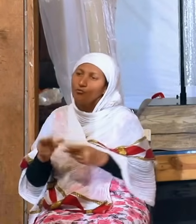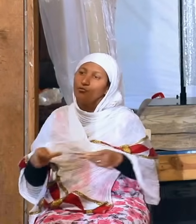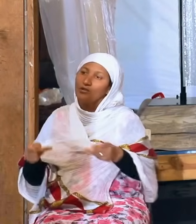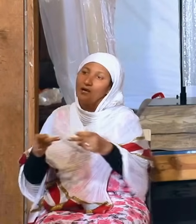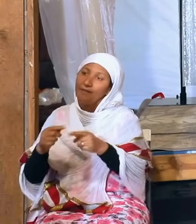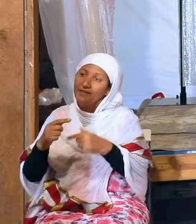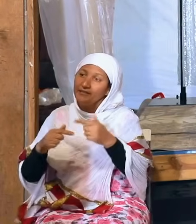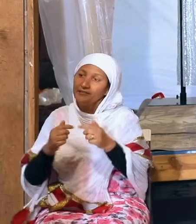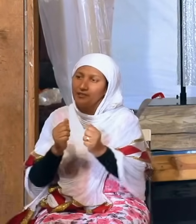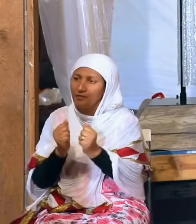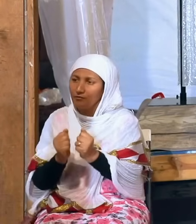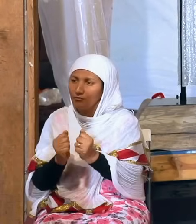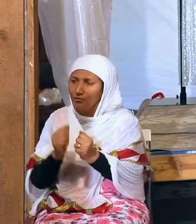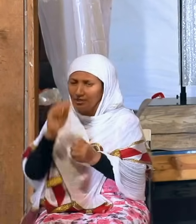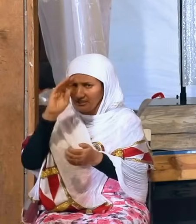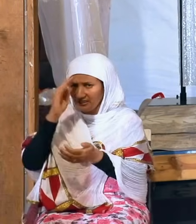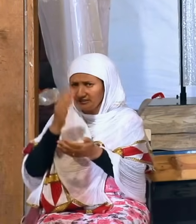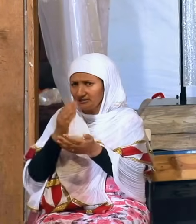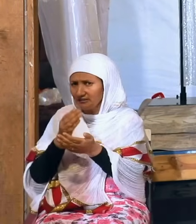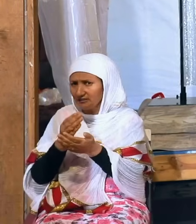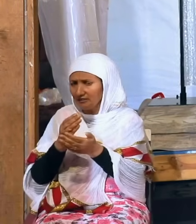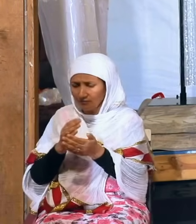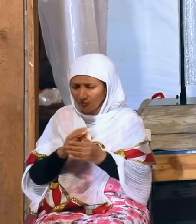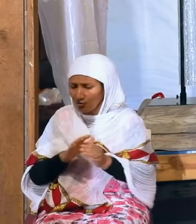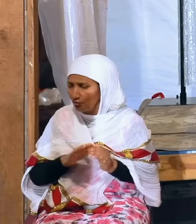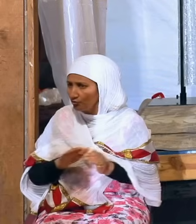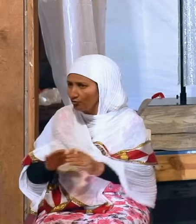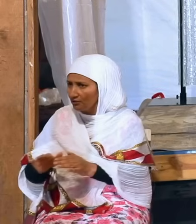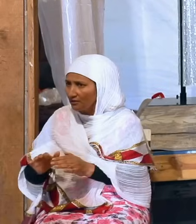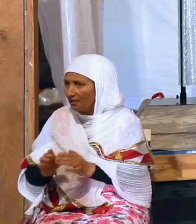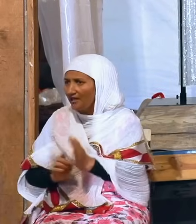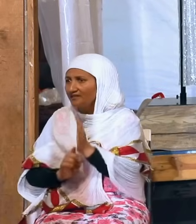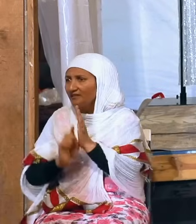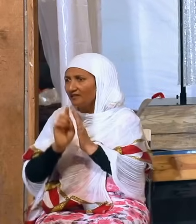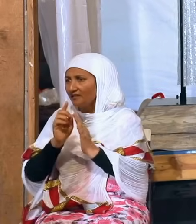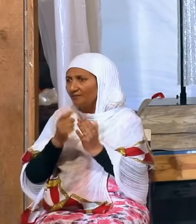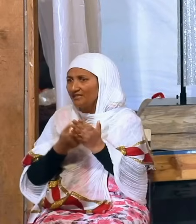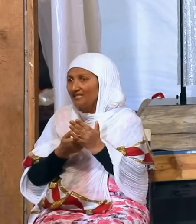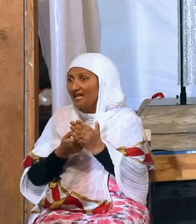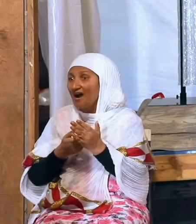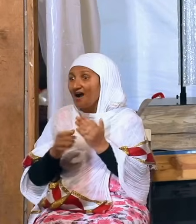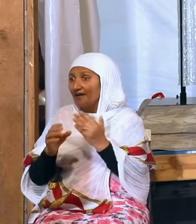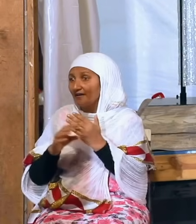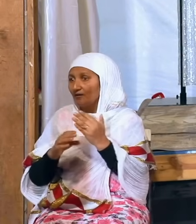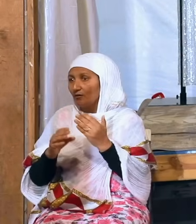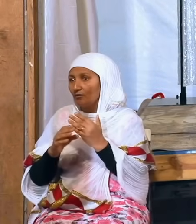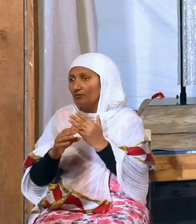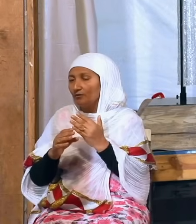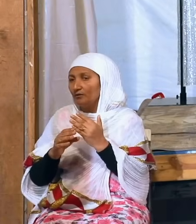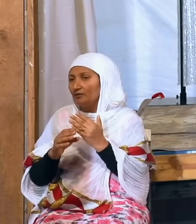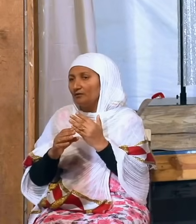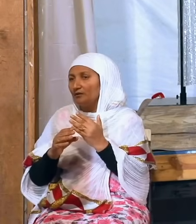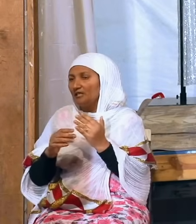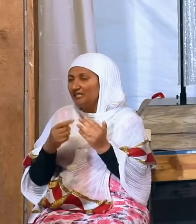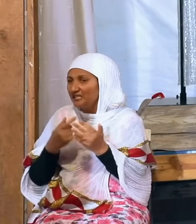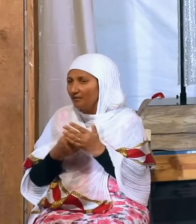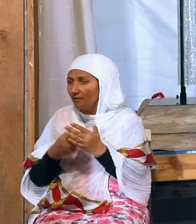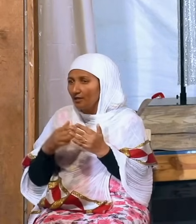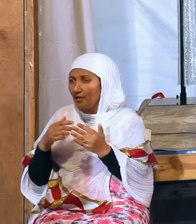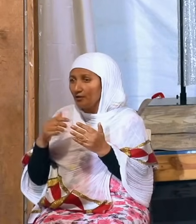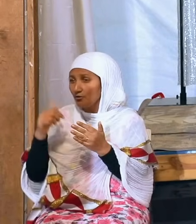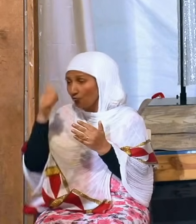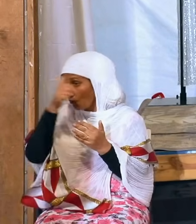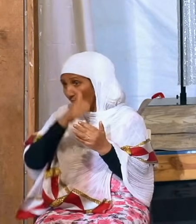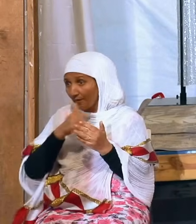ነው ስለዚህ ልጅ አስተዳደግ ወይም በዚህ ሀገር ቋንቋ ፓረንቲንግ ለኛ ለኢትዮጵያዊ